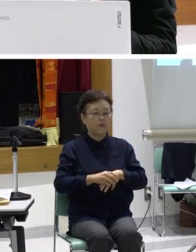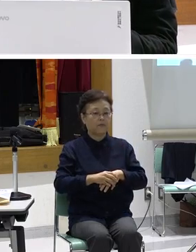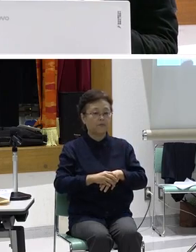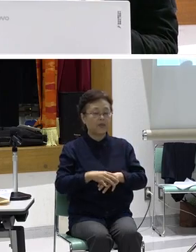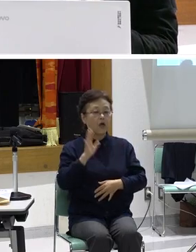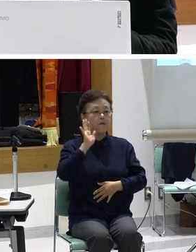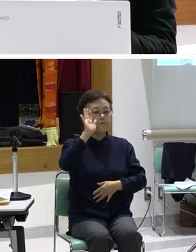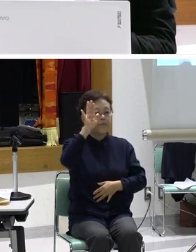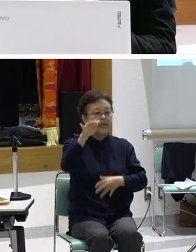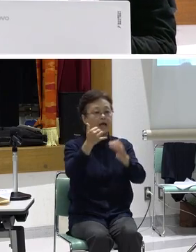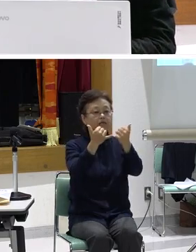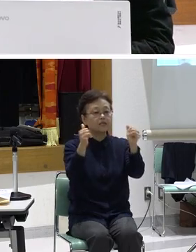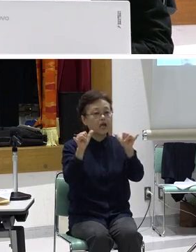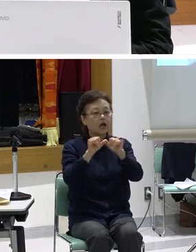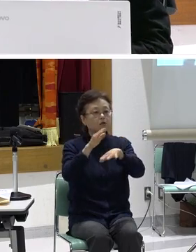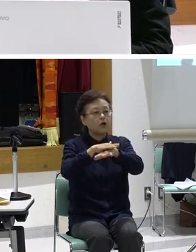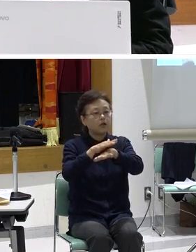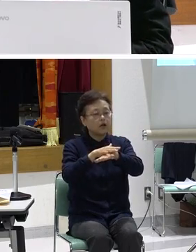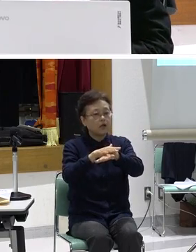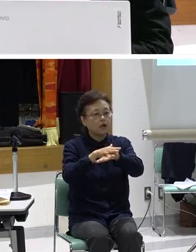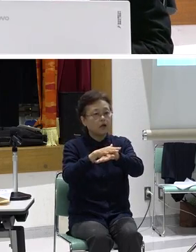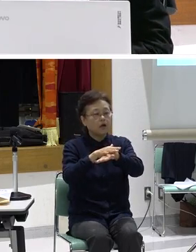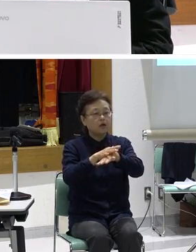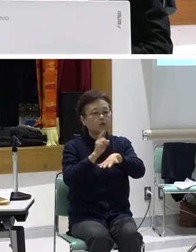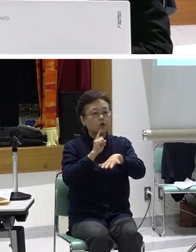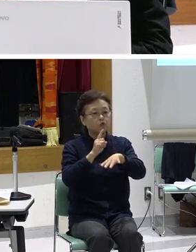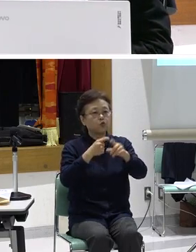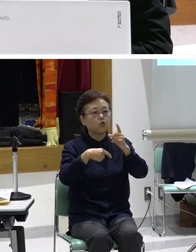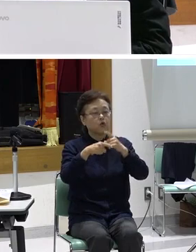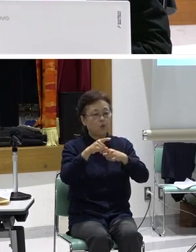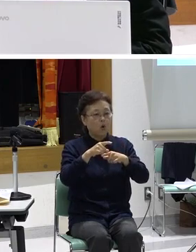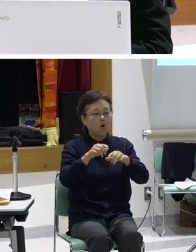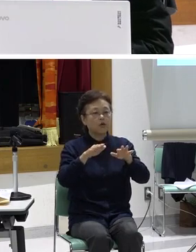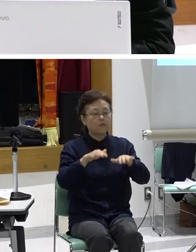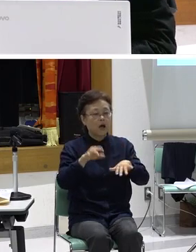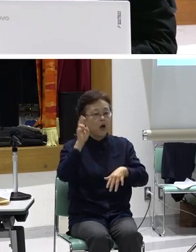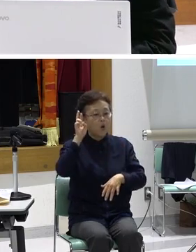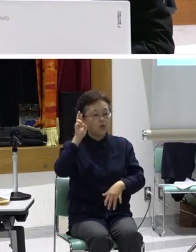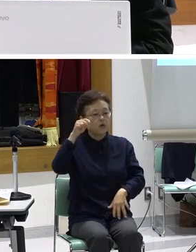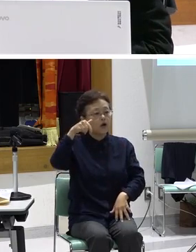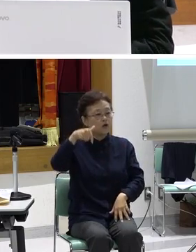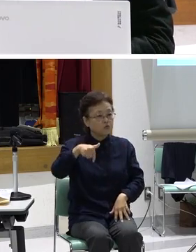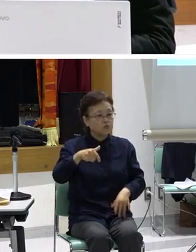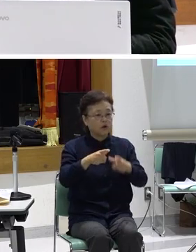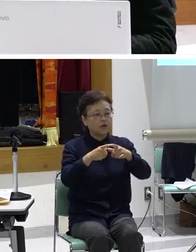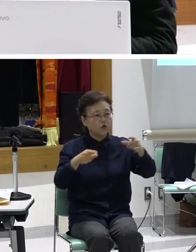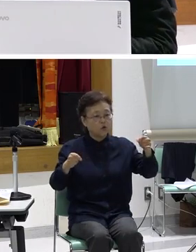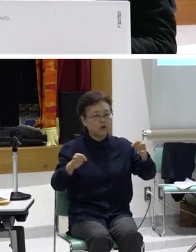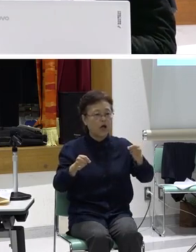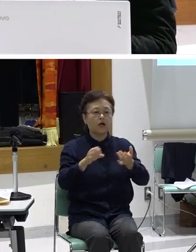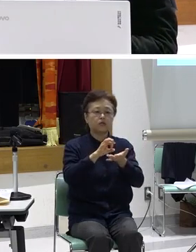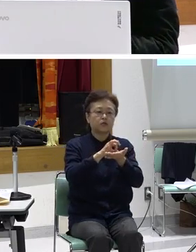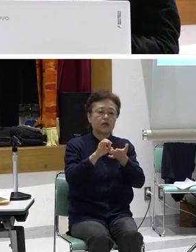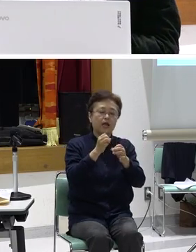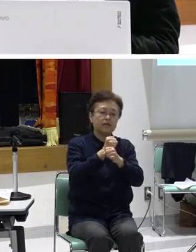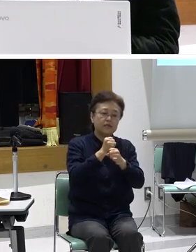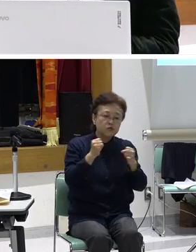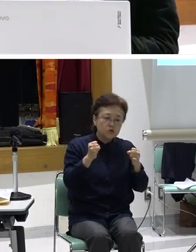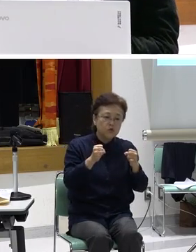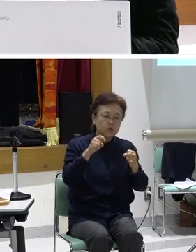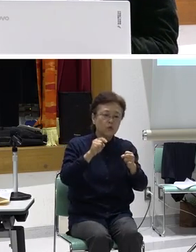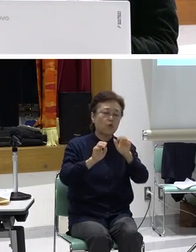未来社会の在り方というよりは、今大阪とか日本で使いにくいなと思ってるそのままの姿